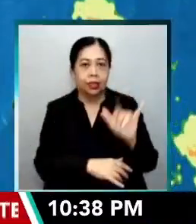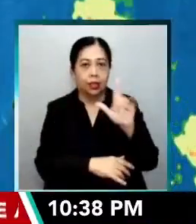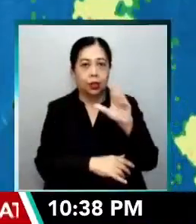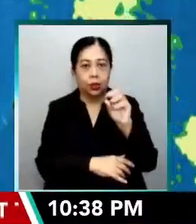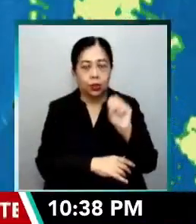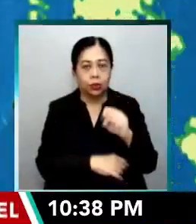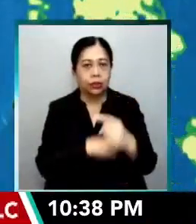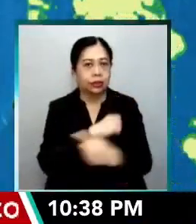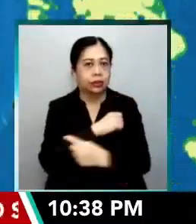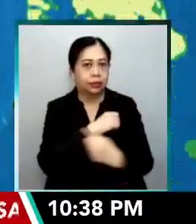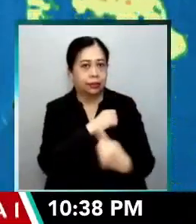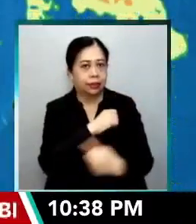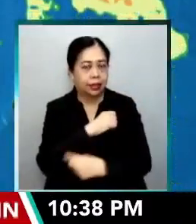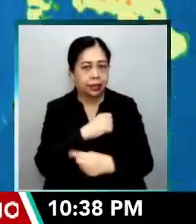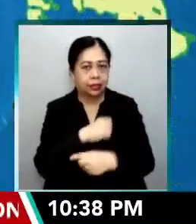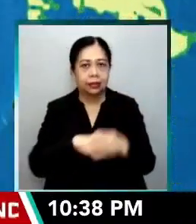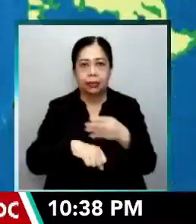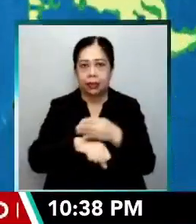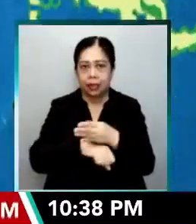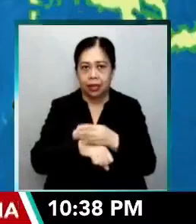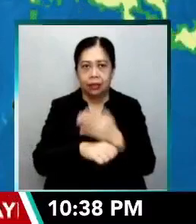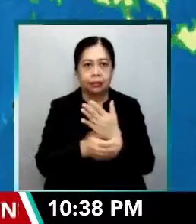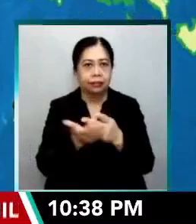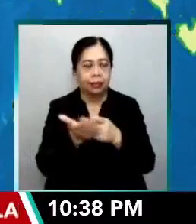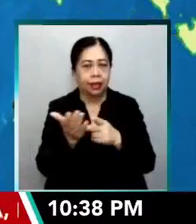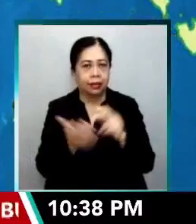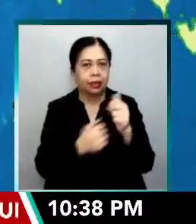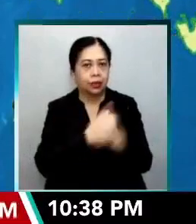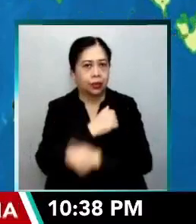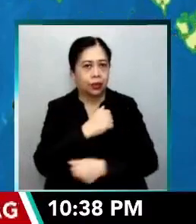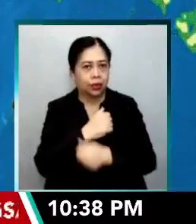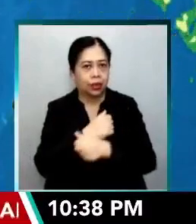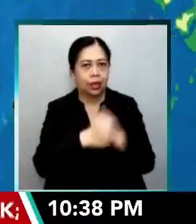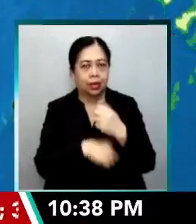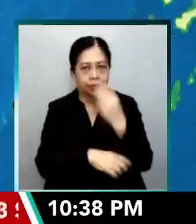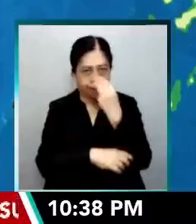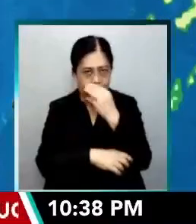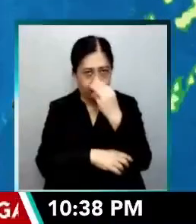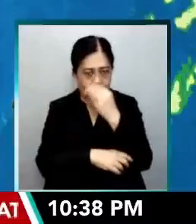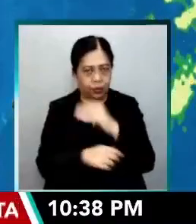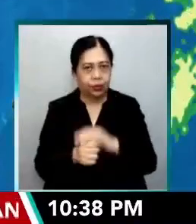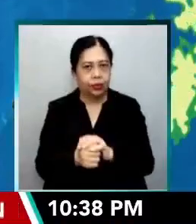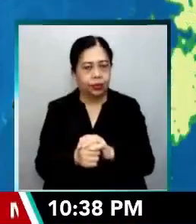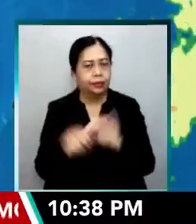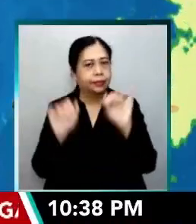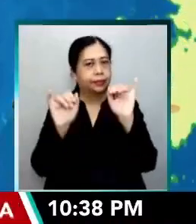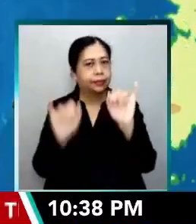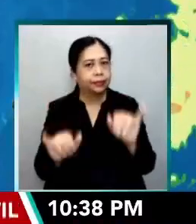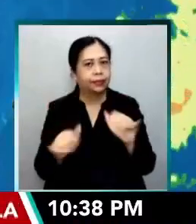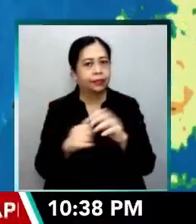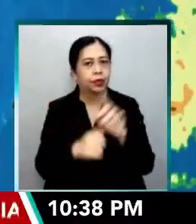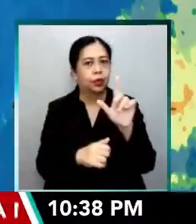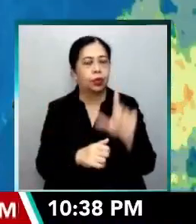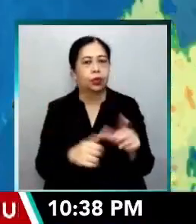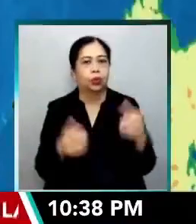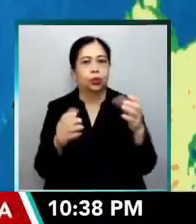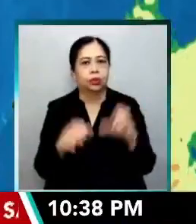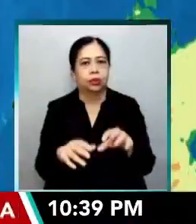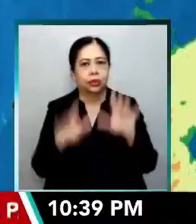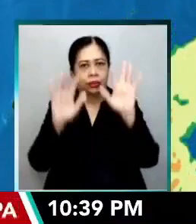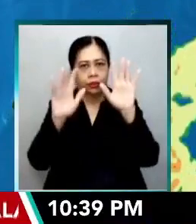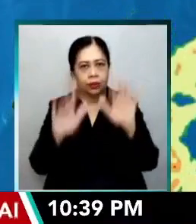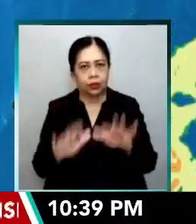Zambales, Bataan, ilang bahagi ng Aurora at Mindoro provinces. Nananatili namang mababa ang tsansa ng ulan sa